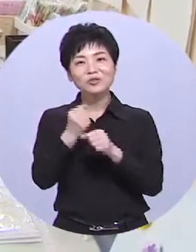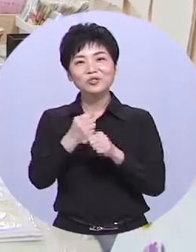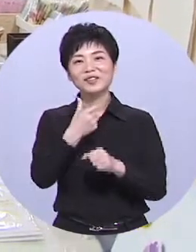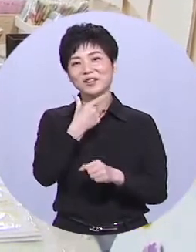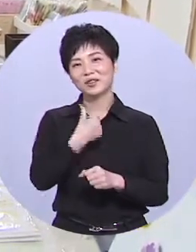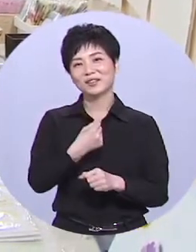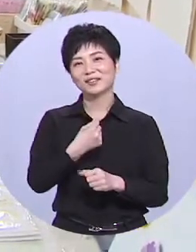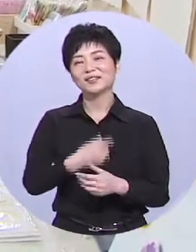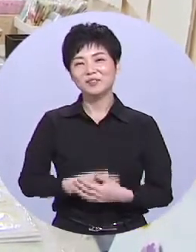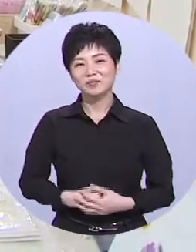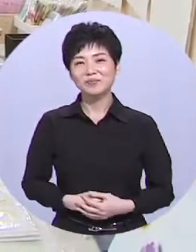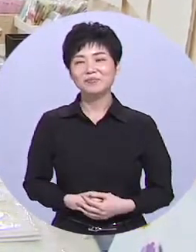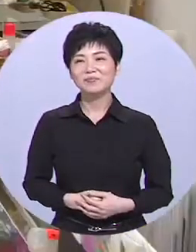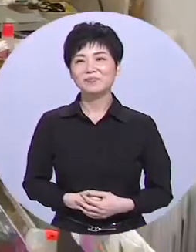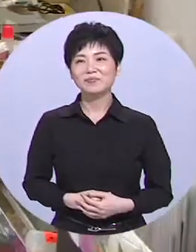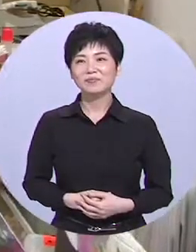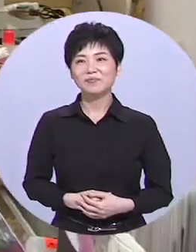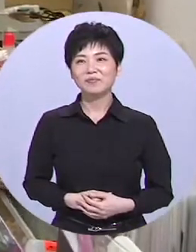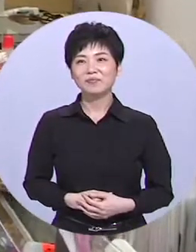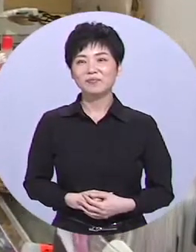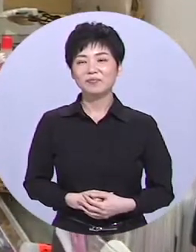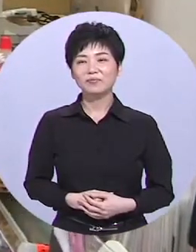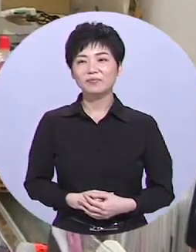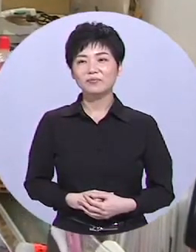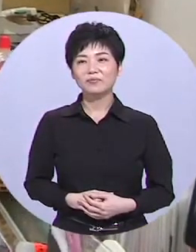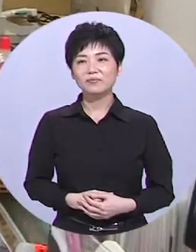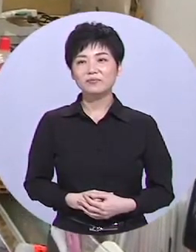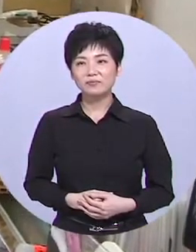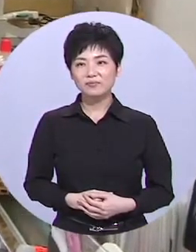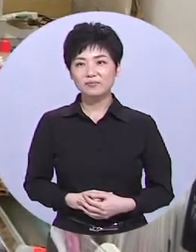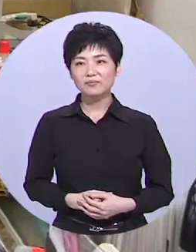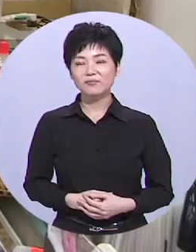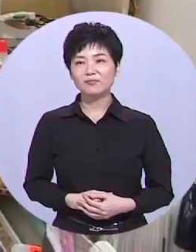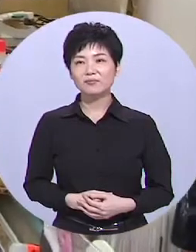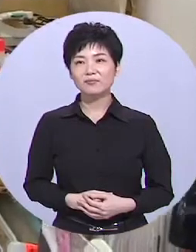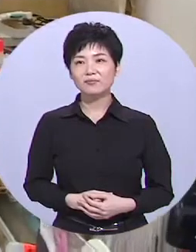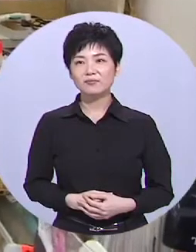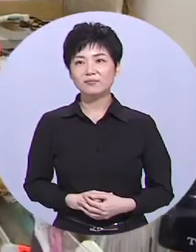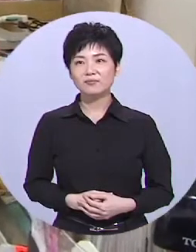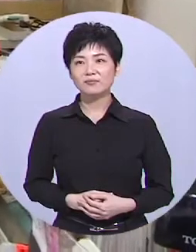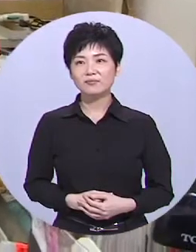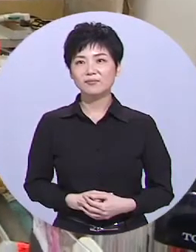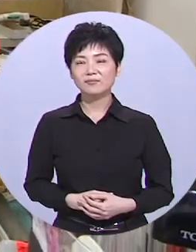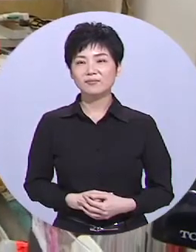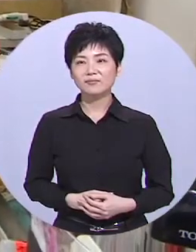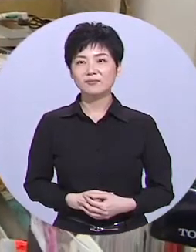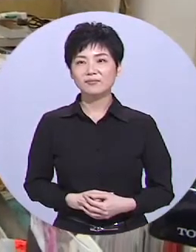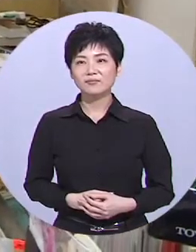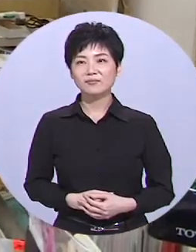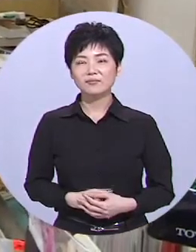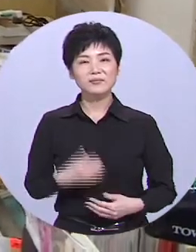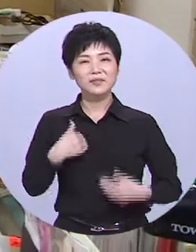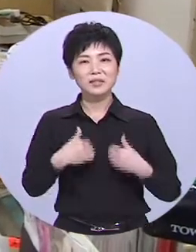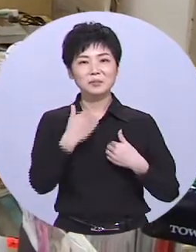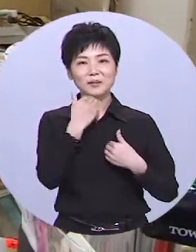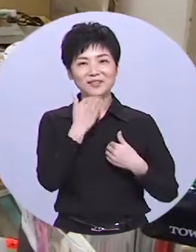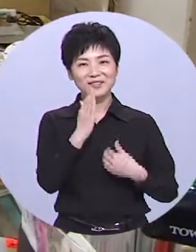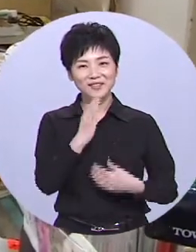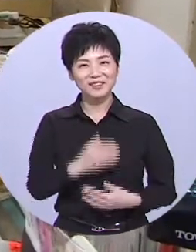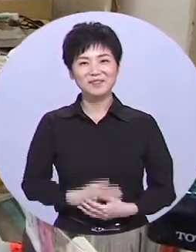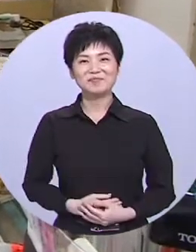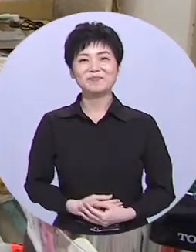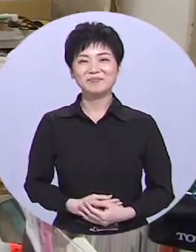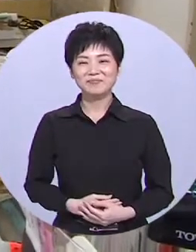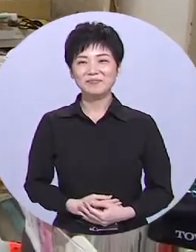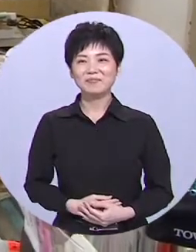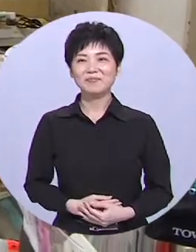感じで、 はい、 はい、そうですね。 完成品はスタジオでお見せします。楽しみですね。 楽し